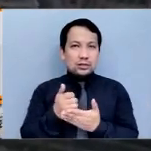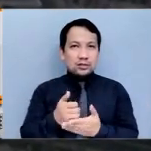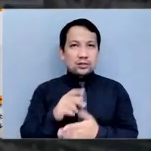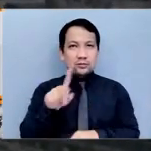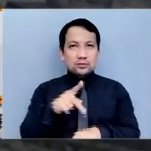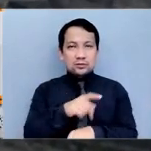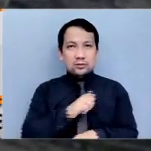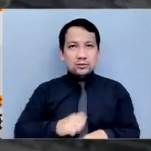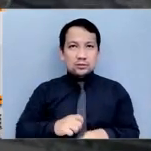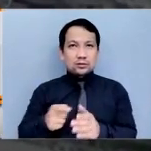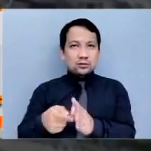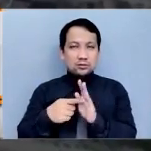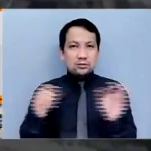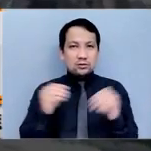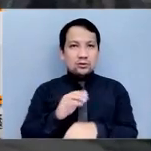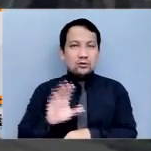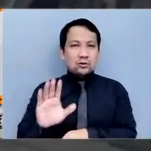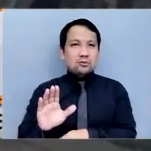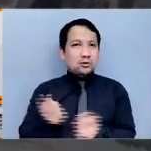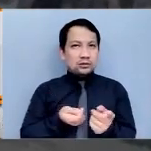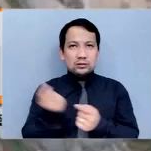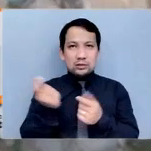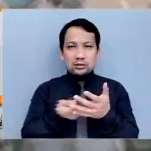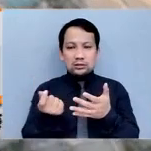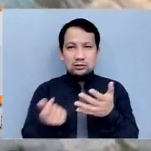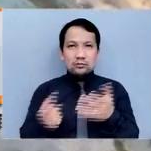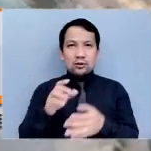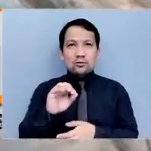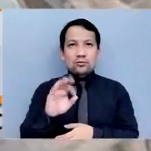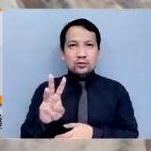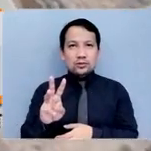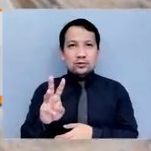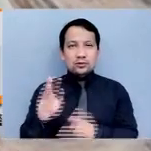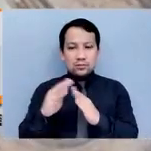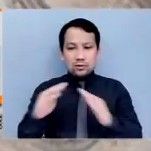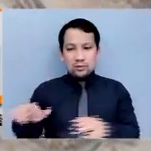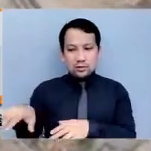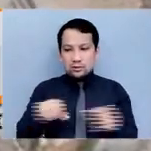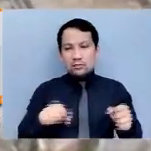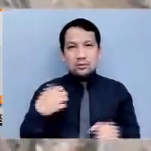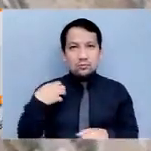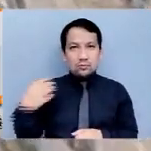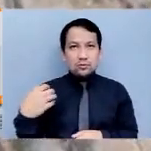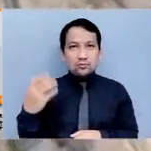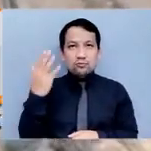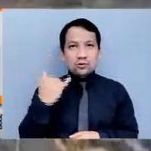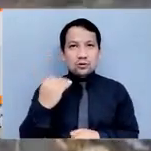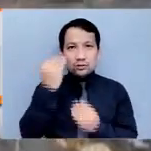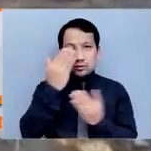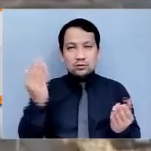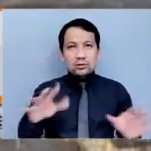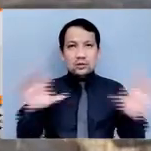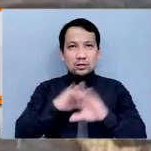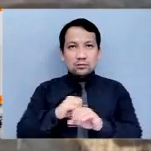sa labor recruitment offices na alisin ang mga domestic helper mula sa bahay ng kanilang mga amo sa pagsasabing natapos na nila